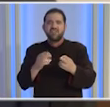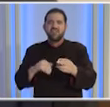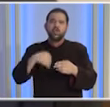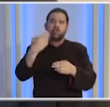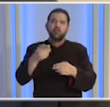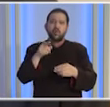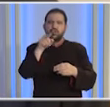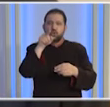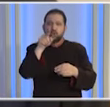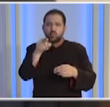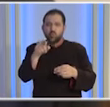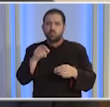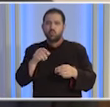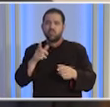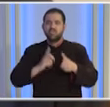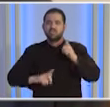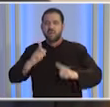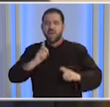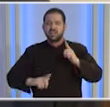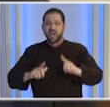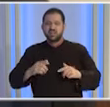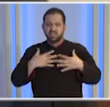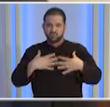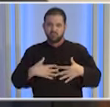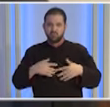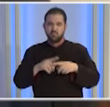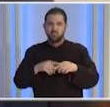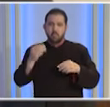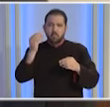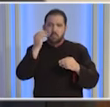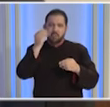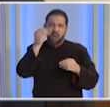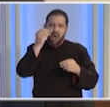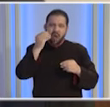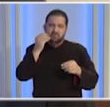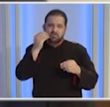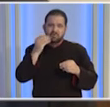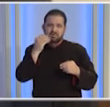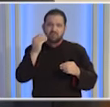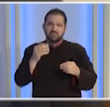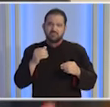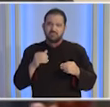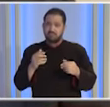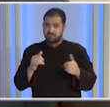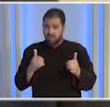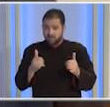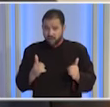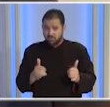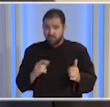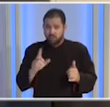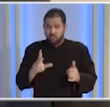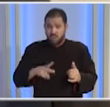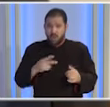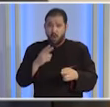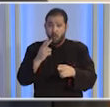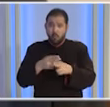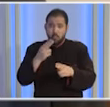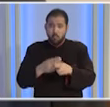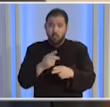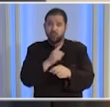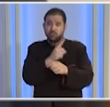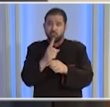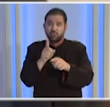tu îți maltratezi trupul cu tot felul de otrăvă, cu tot felul de răsec. Apar situații de felul ăsta. Și nu se pomenea de bol și de lucruri